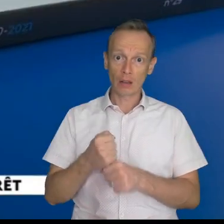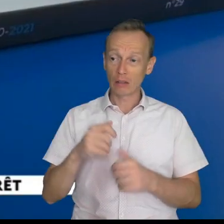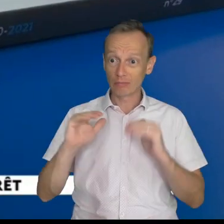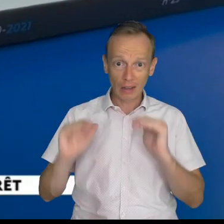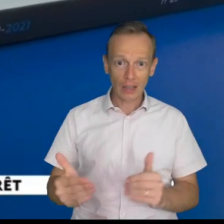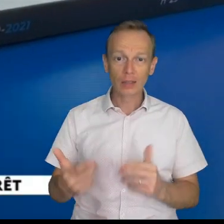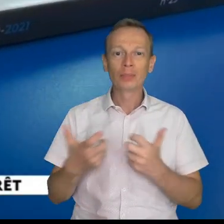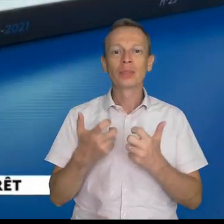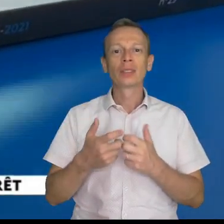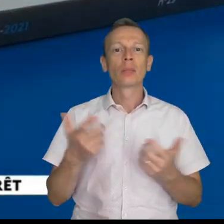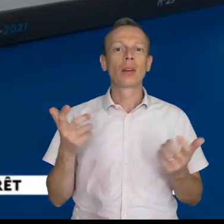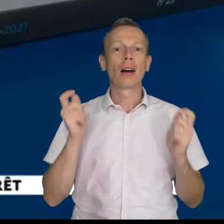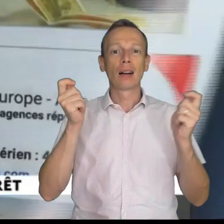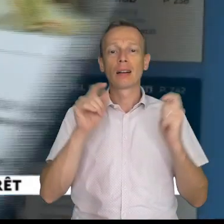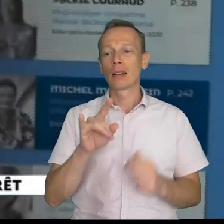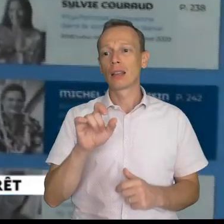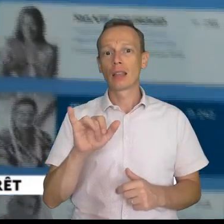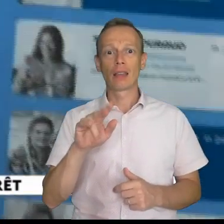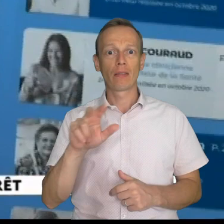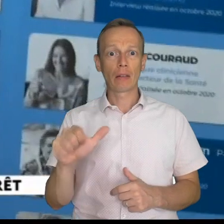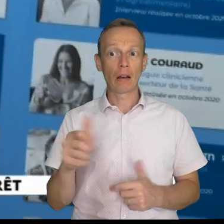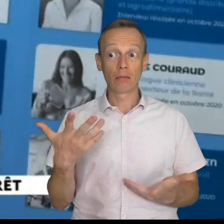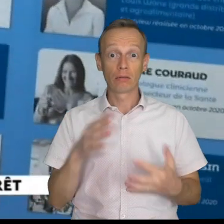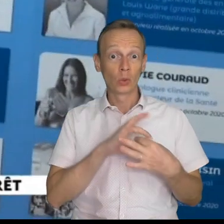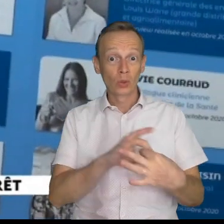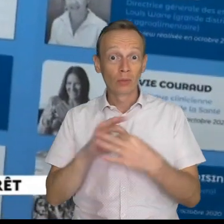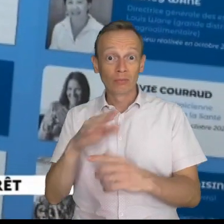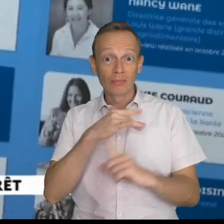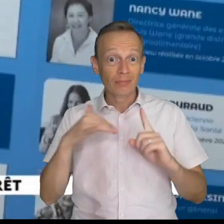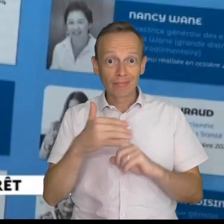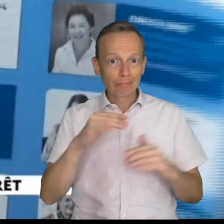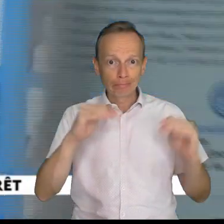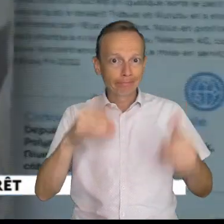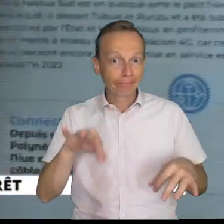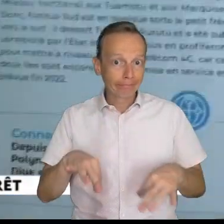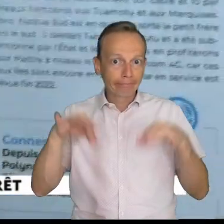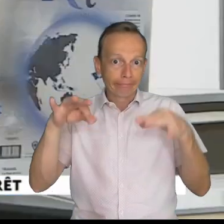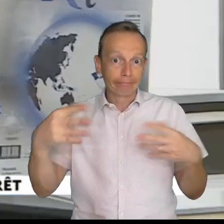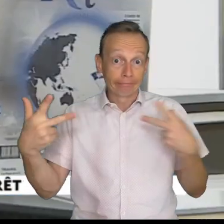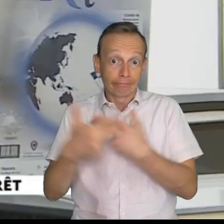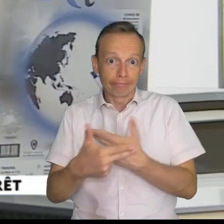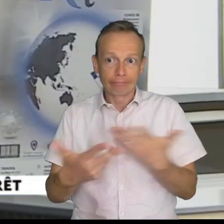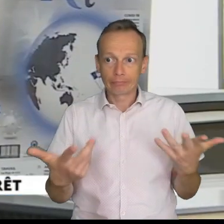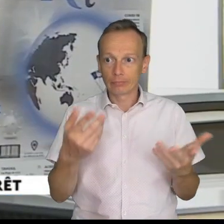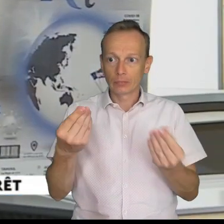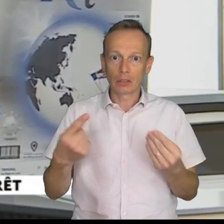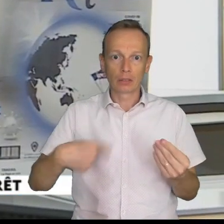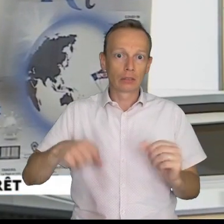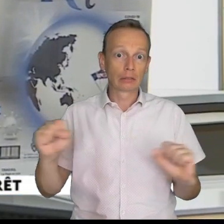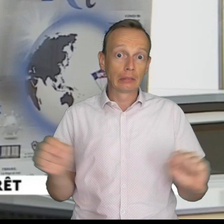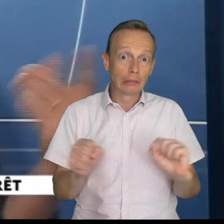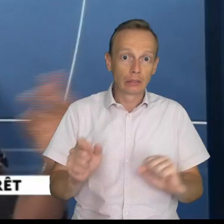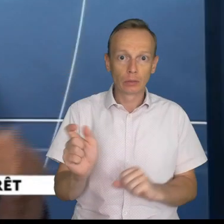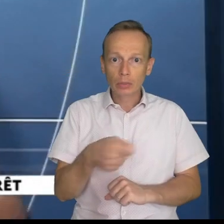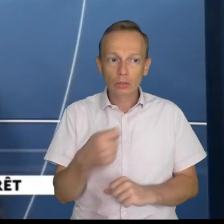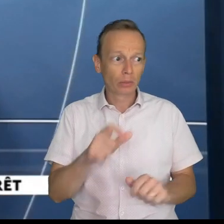parce qu'on parlait aussi du EIVA. C'est des liens sociaux qui sont arrêtés, stoppés. Et donc ça crée